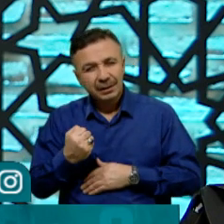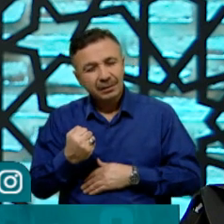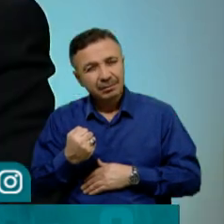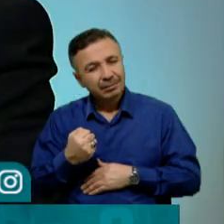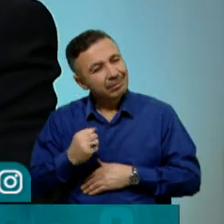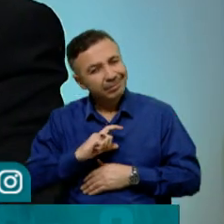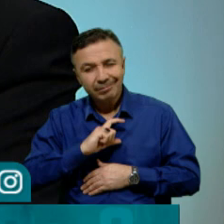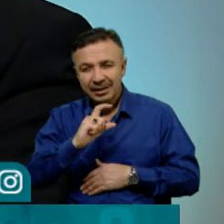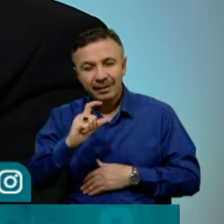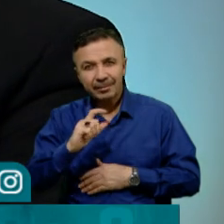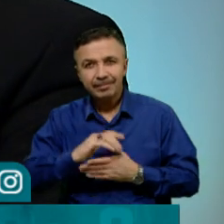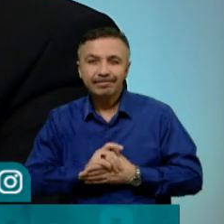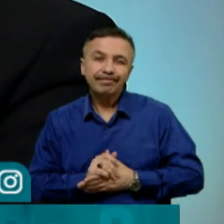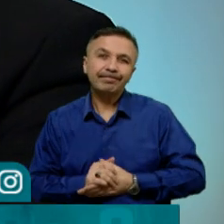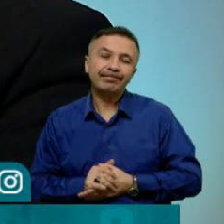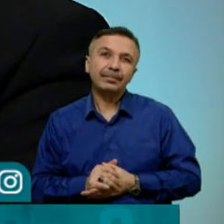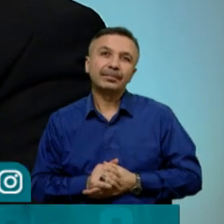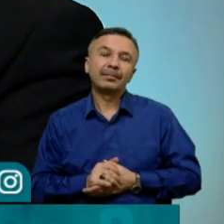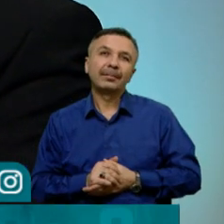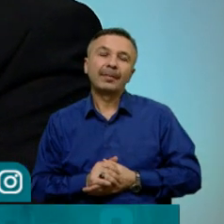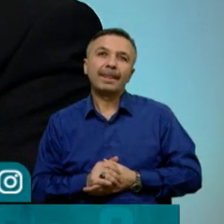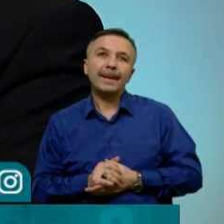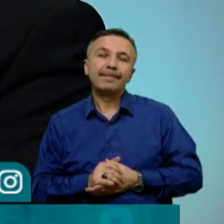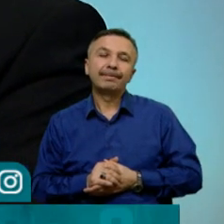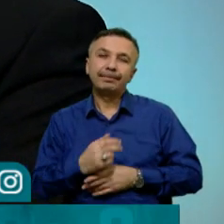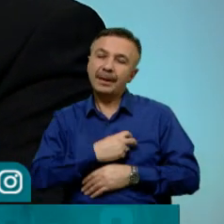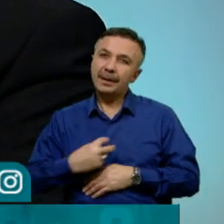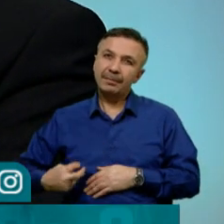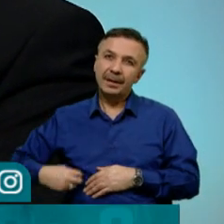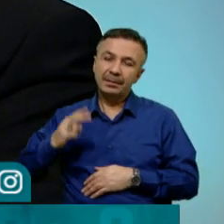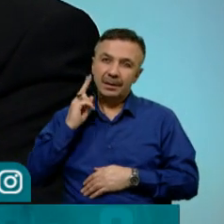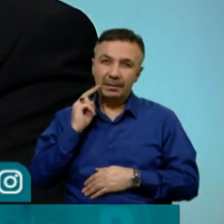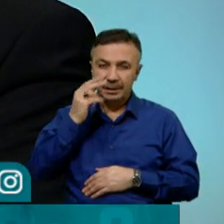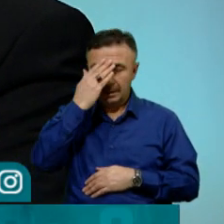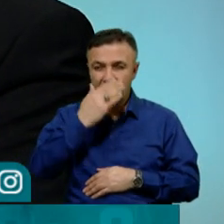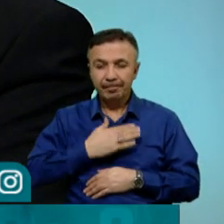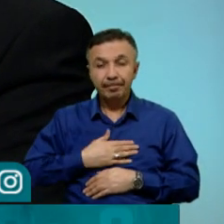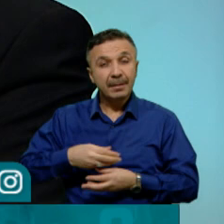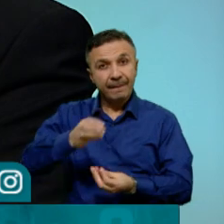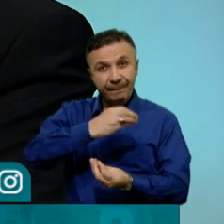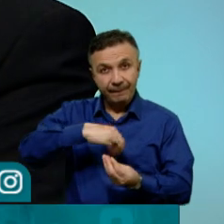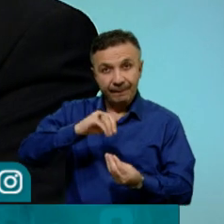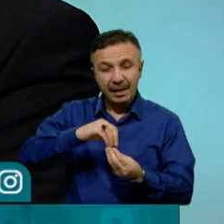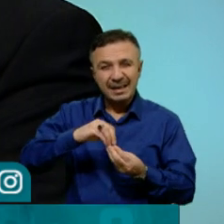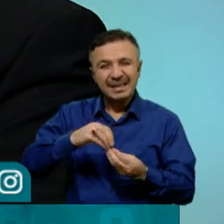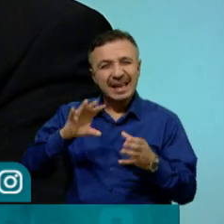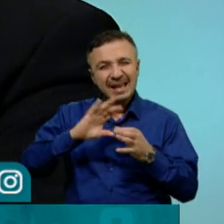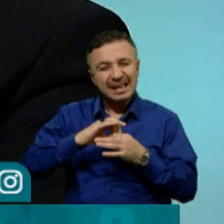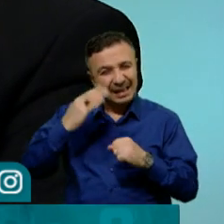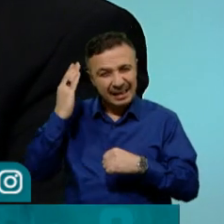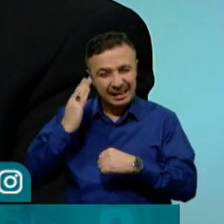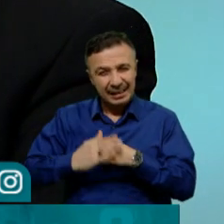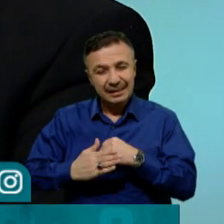Şimdi burada da peygamber efendimiz sallallahu aleyhi ve sellem Ben faizle ilgili yasağı